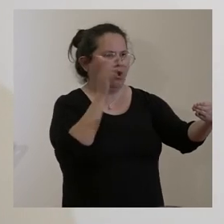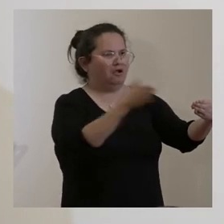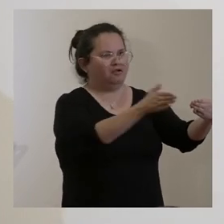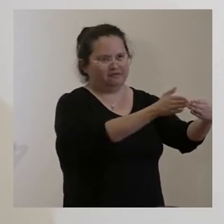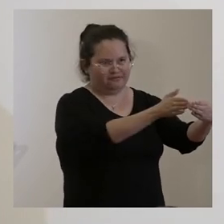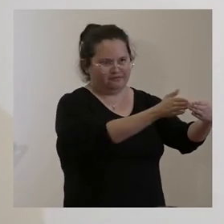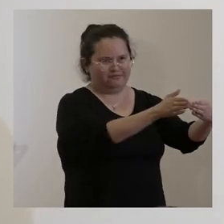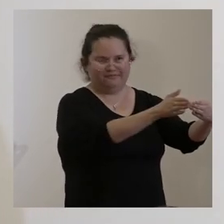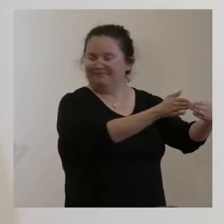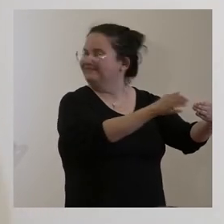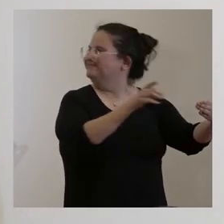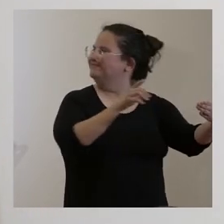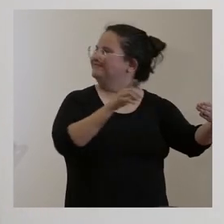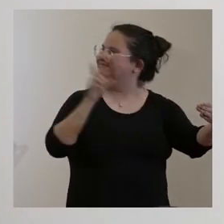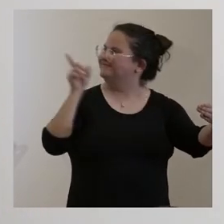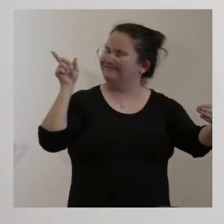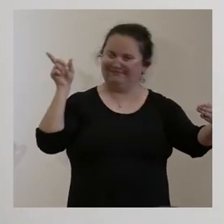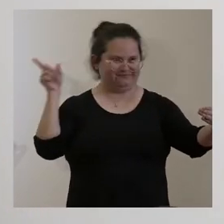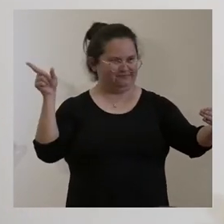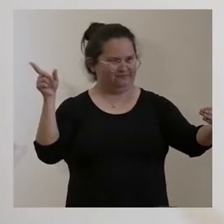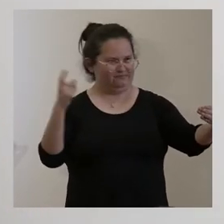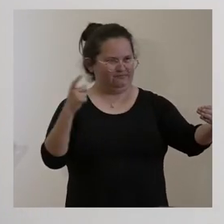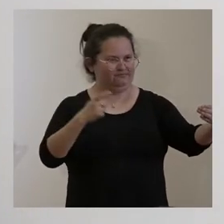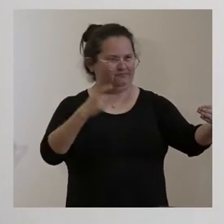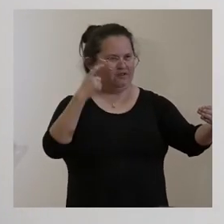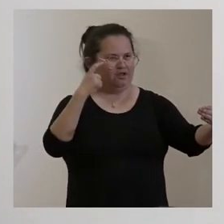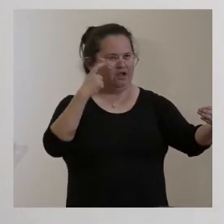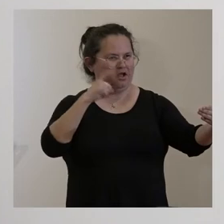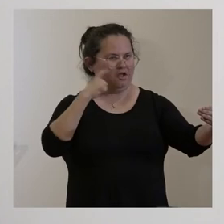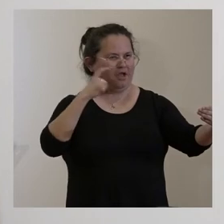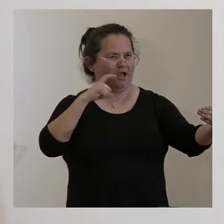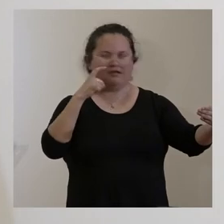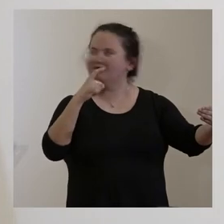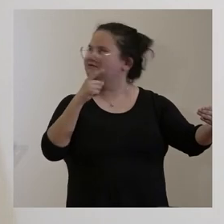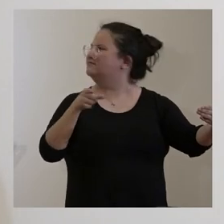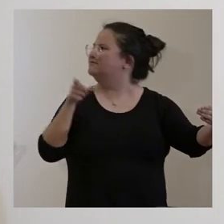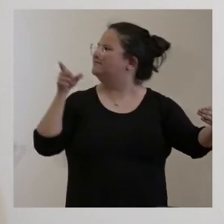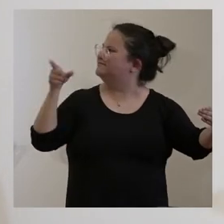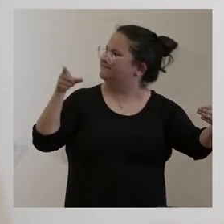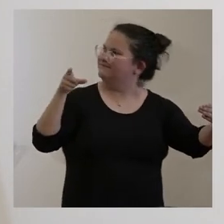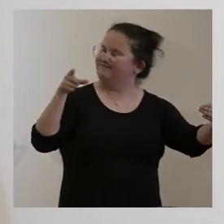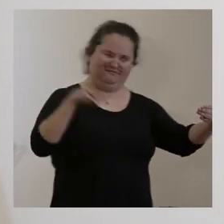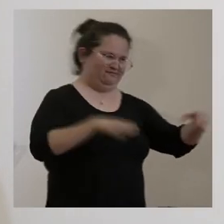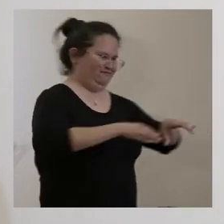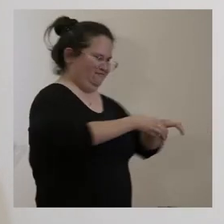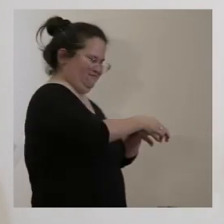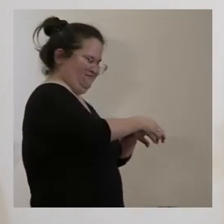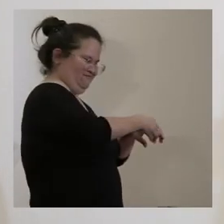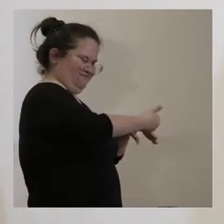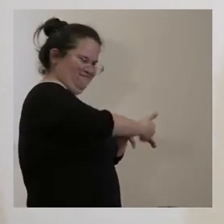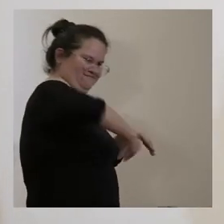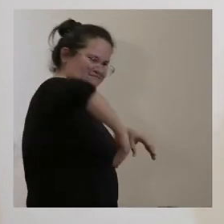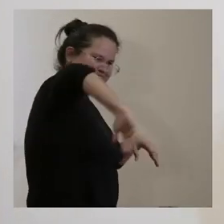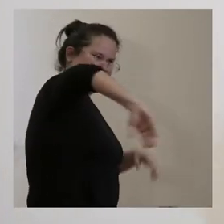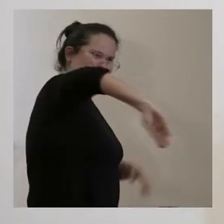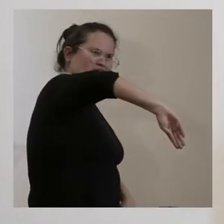de faire représenter une barre de mer. Ici, il a